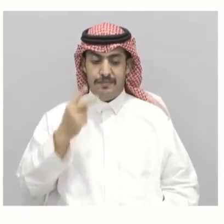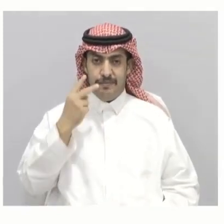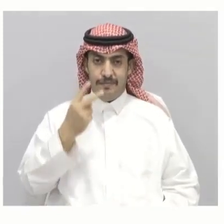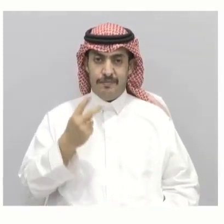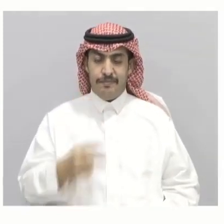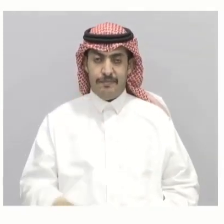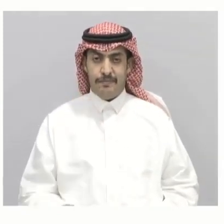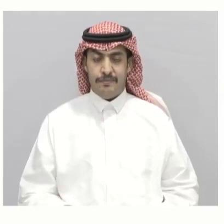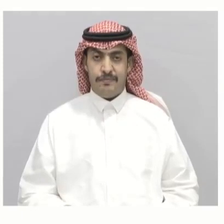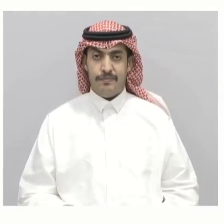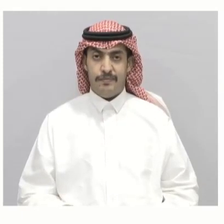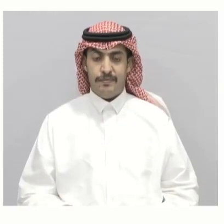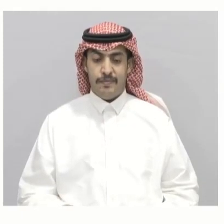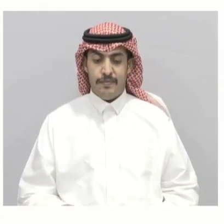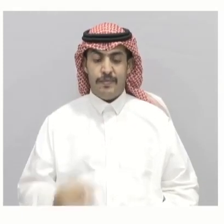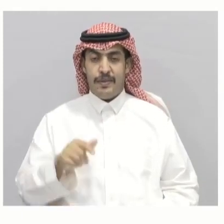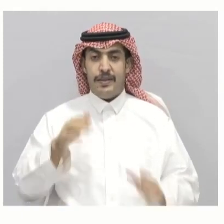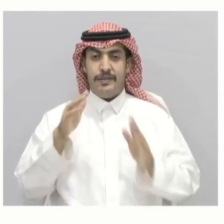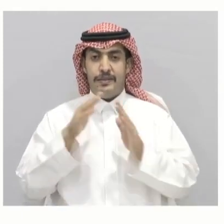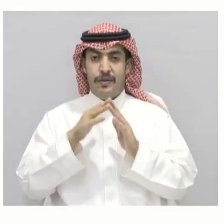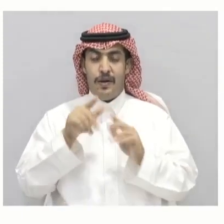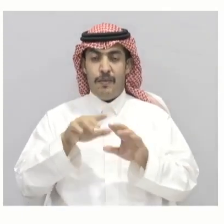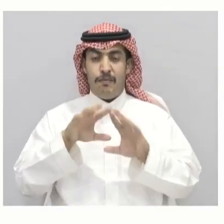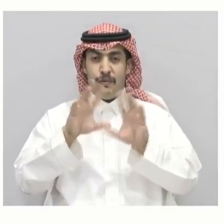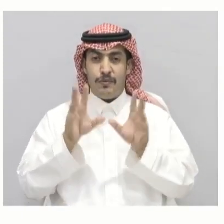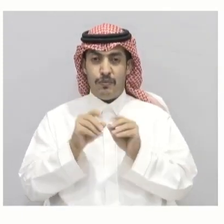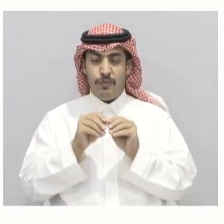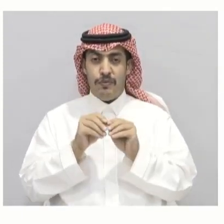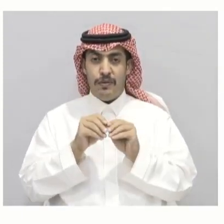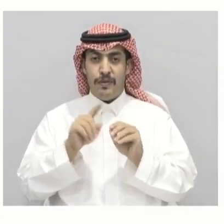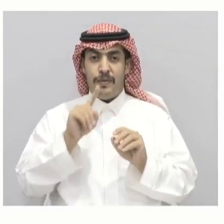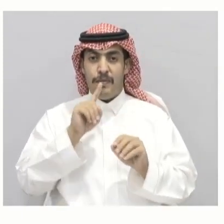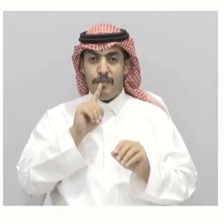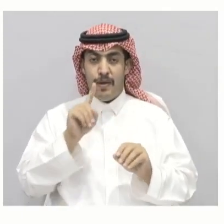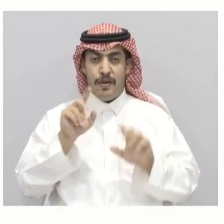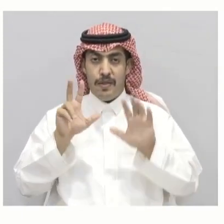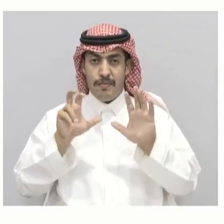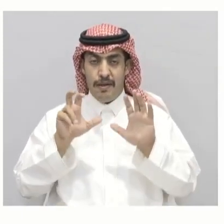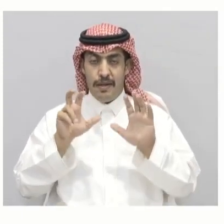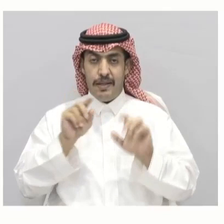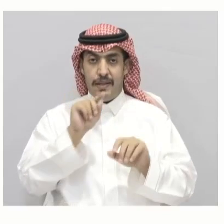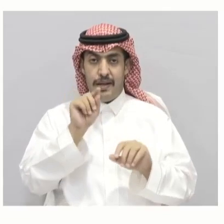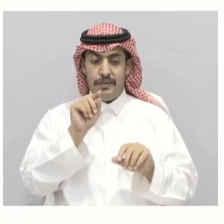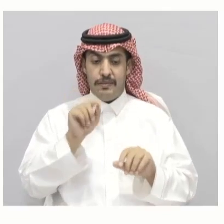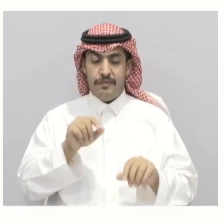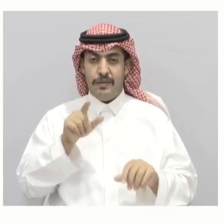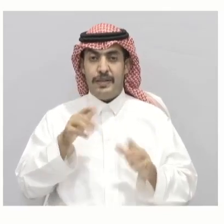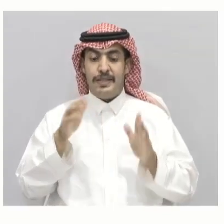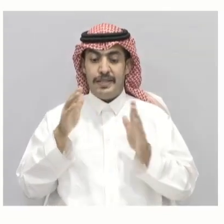هنا اذا الزوايا التي مجموعهما 180 درجه